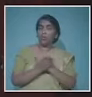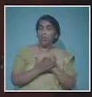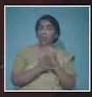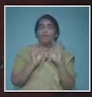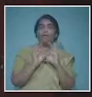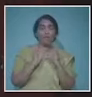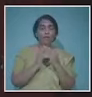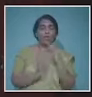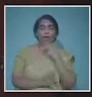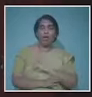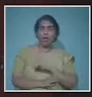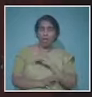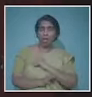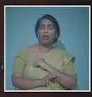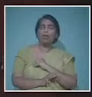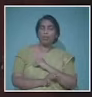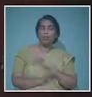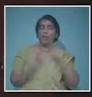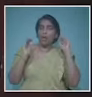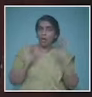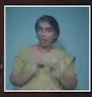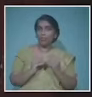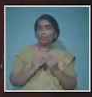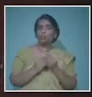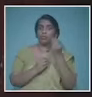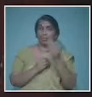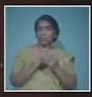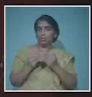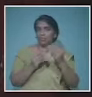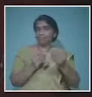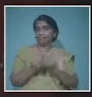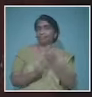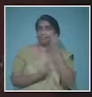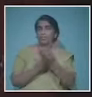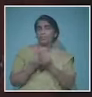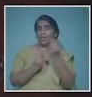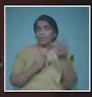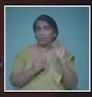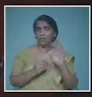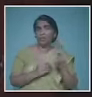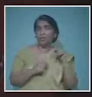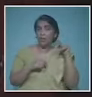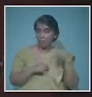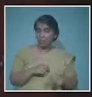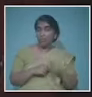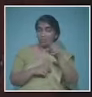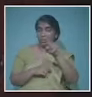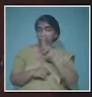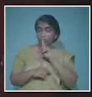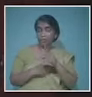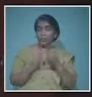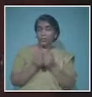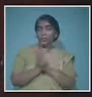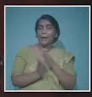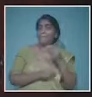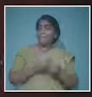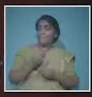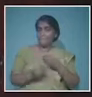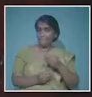paul walata adu adayam labi kiyala denna wena dawasa wediya athaka wenne neha. Ada obathuma kiyuwa